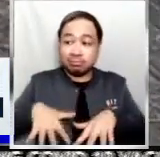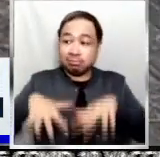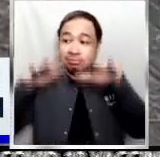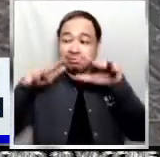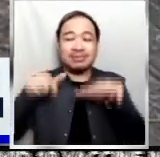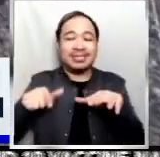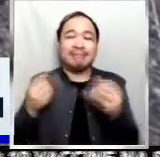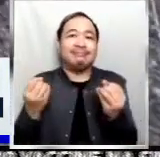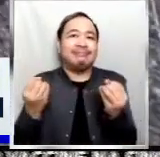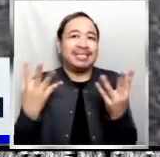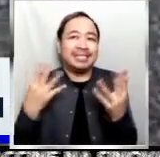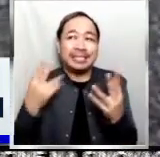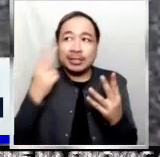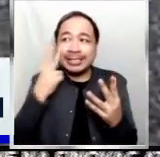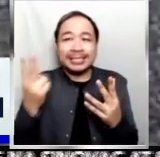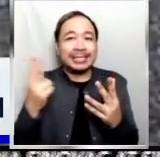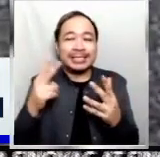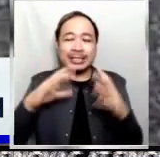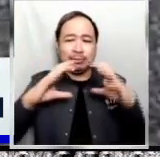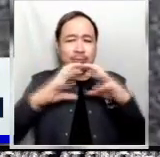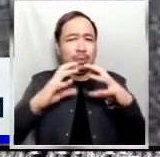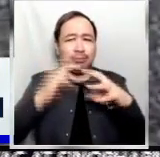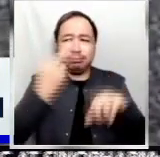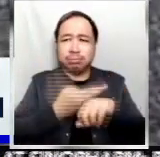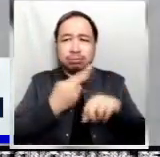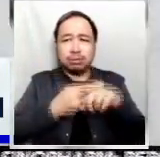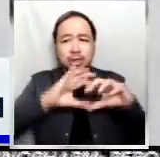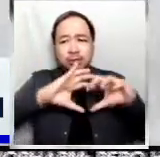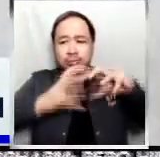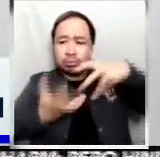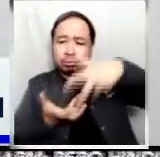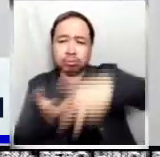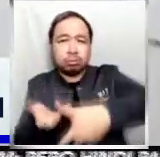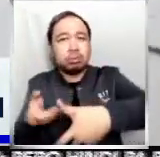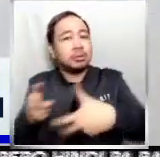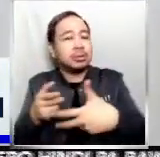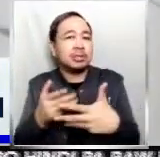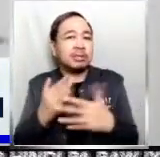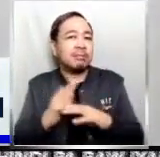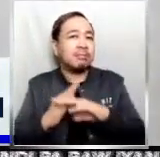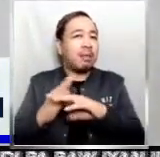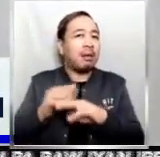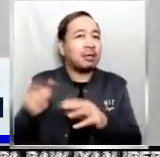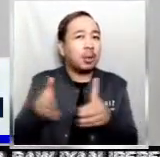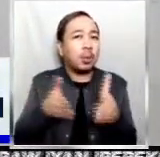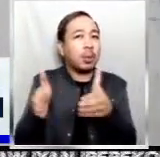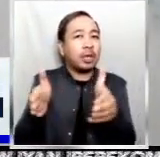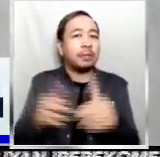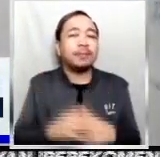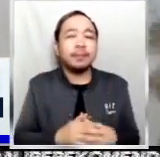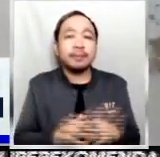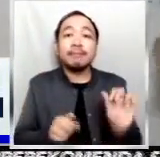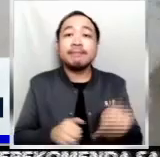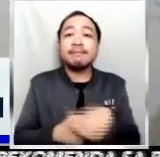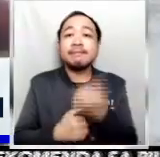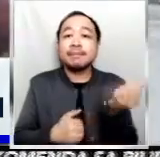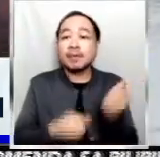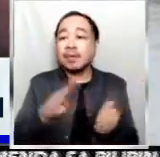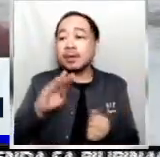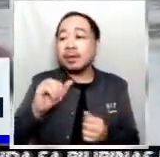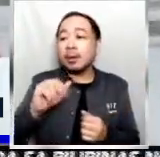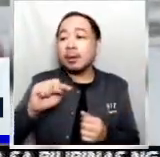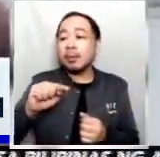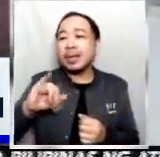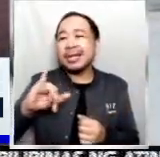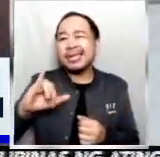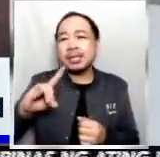naglalakihang tipak ng bato at lupa na humambalang sa kalsada. Sa barangay Lipkan sa Banggid naman, umabot sa hanggang